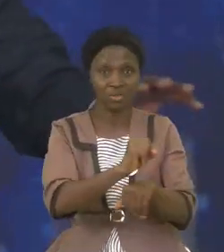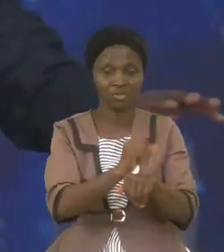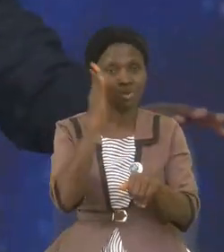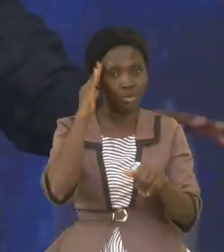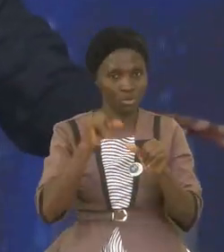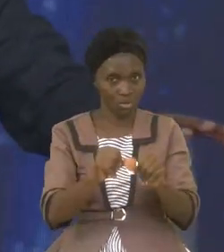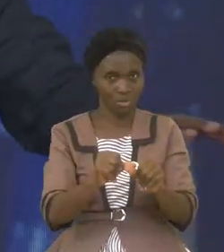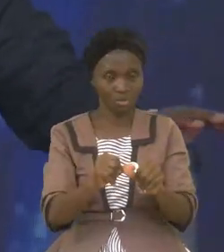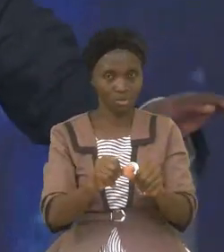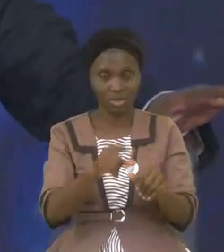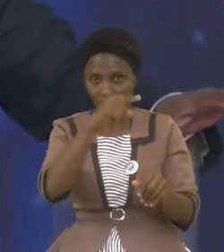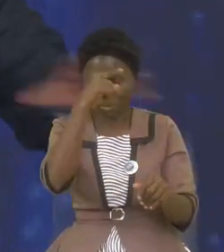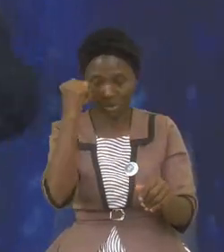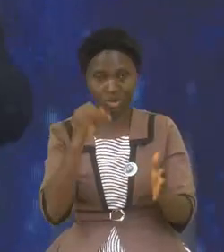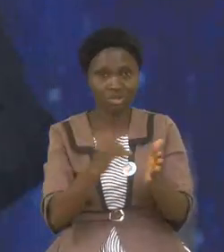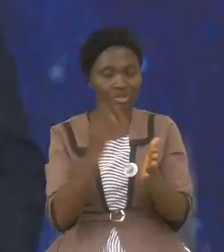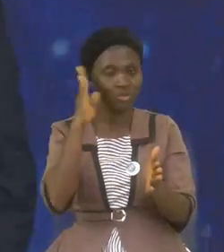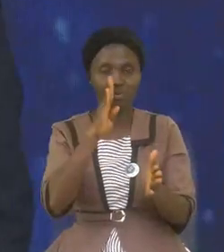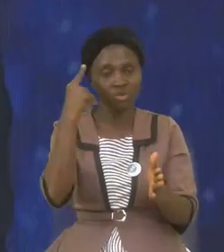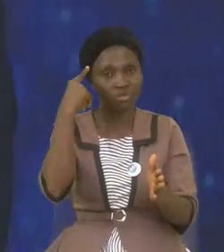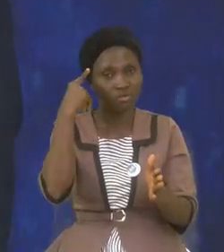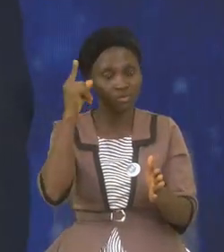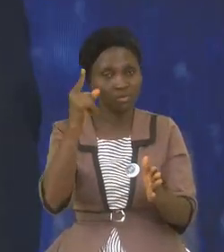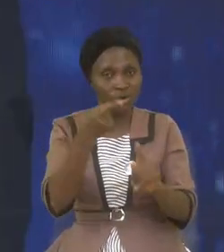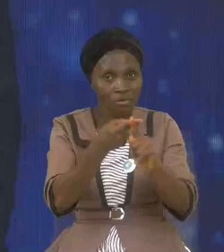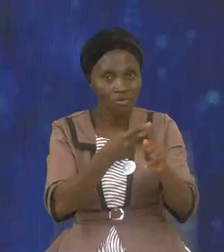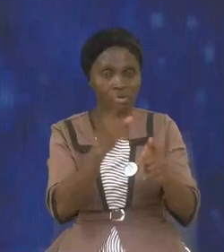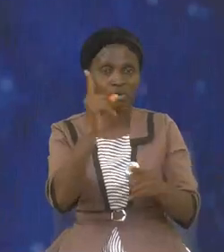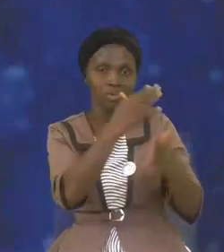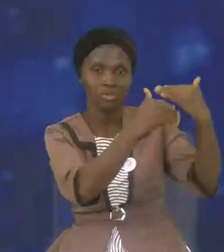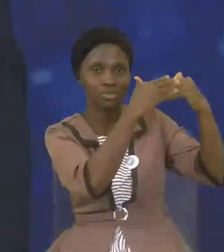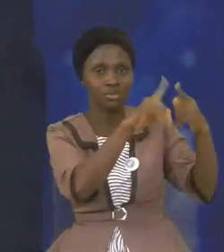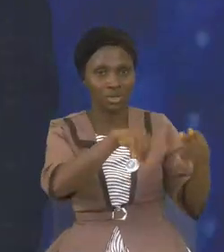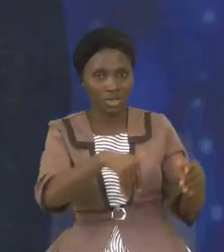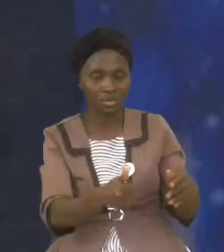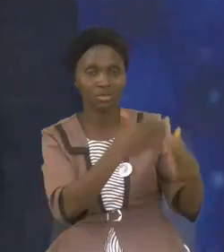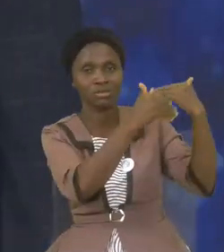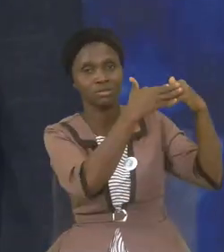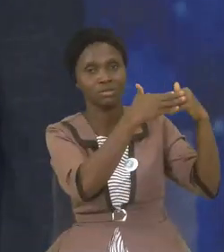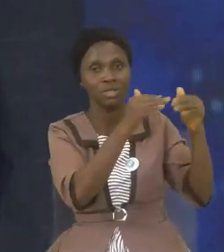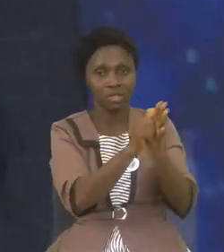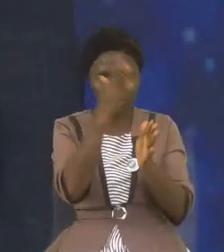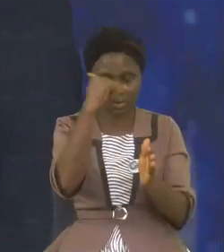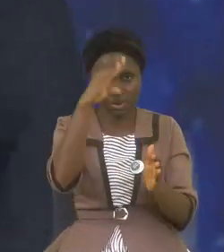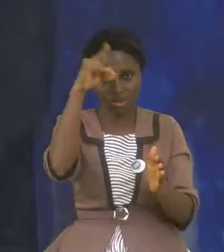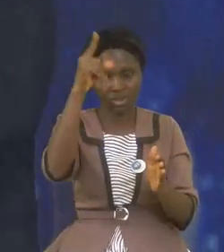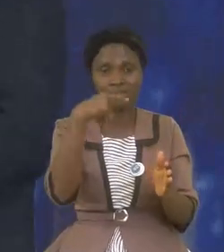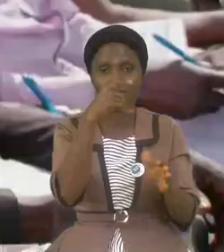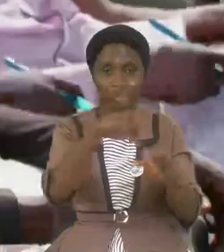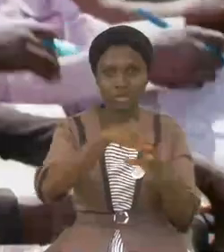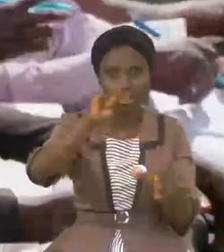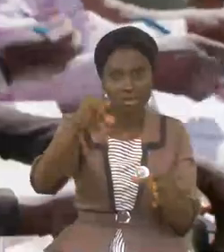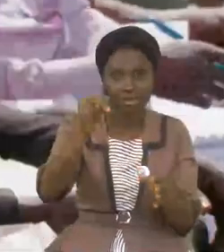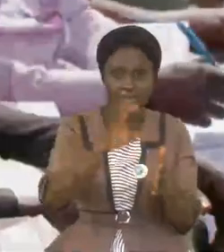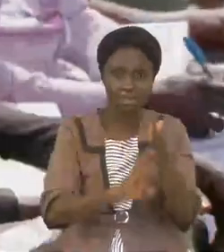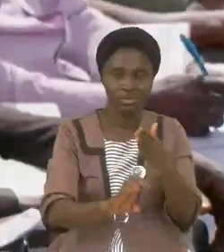œuvres vont continuer parce que ce doit être de génération en génération. C'est pourquoi c'est